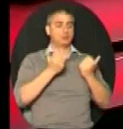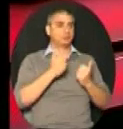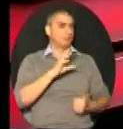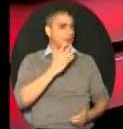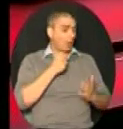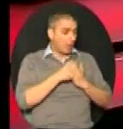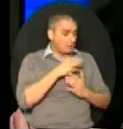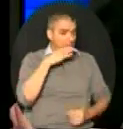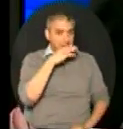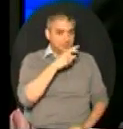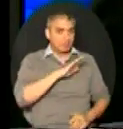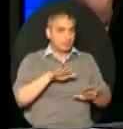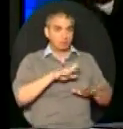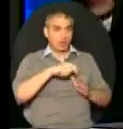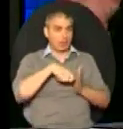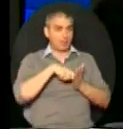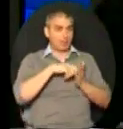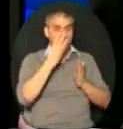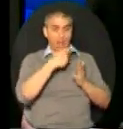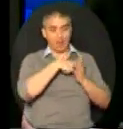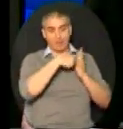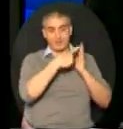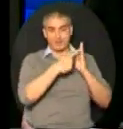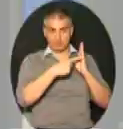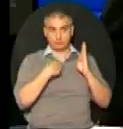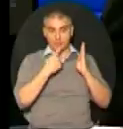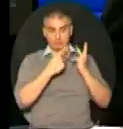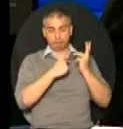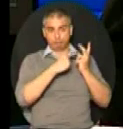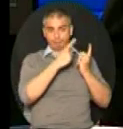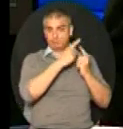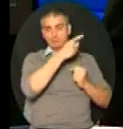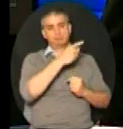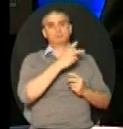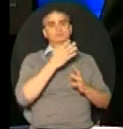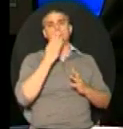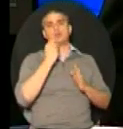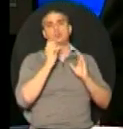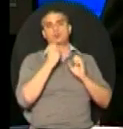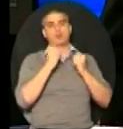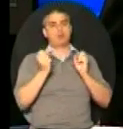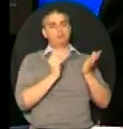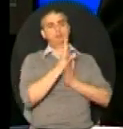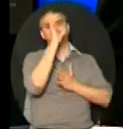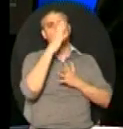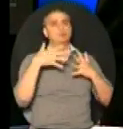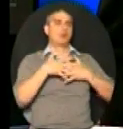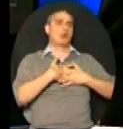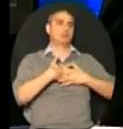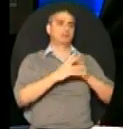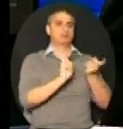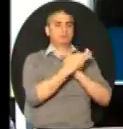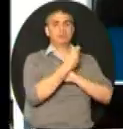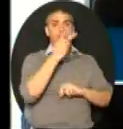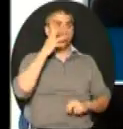עד פסח הממשלה לא מתקנת את ארבעת הדברים שאני מניתי, זה נקרא שהם יוציאו את יהדות התורה מהקואליציה והכניסו את